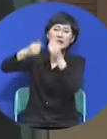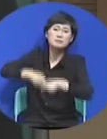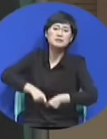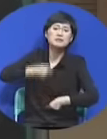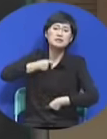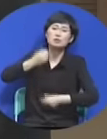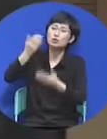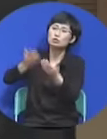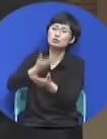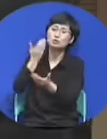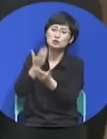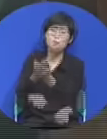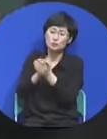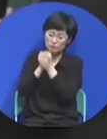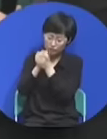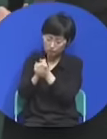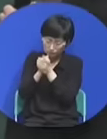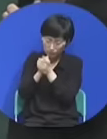주시리라.